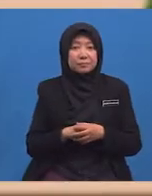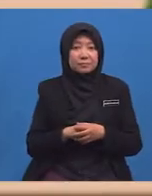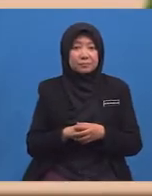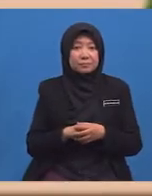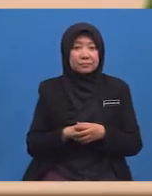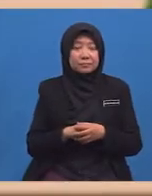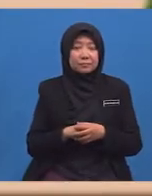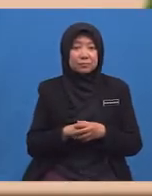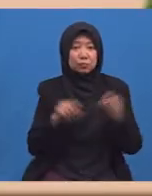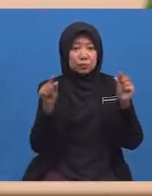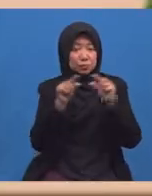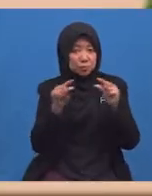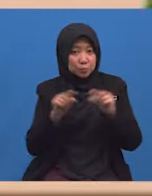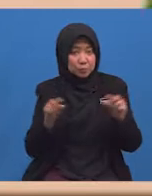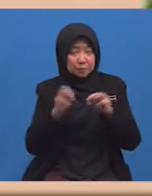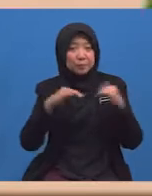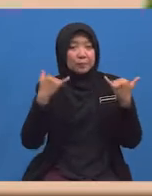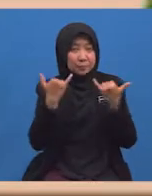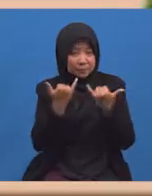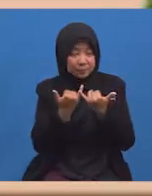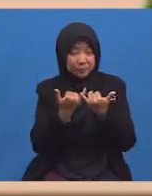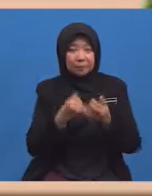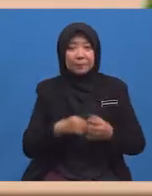Susun lapis masyarakat adalah seperti berikut.